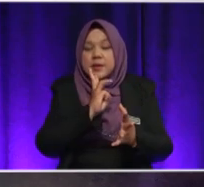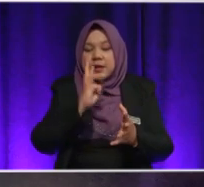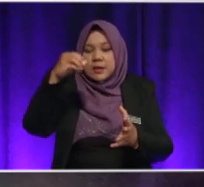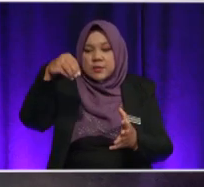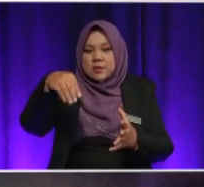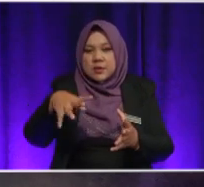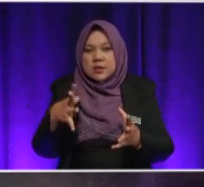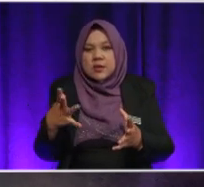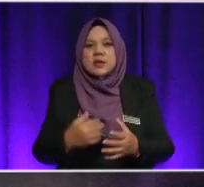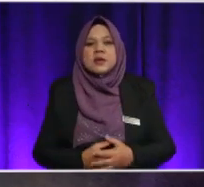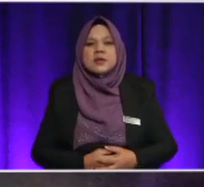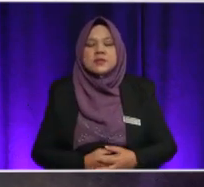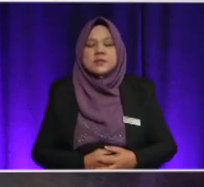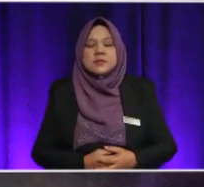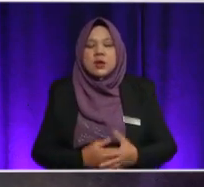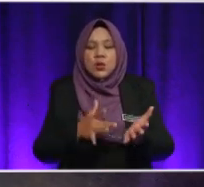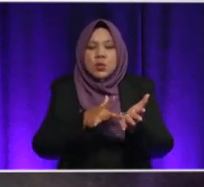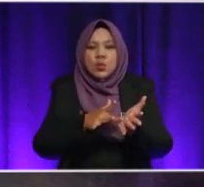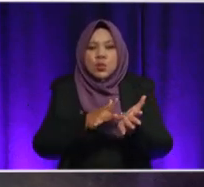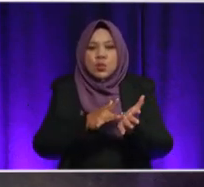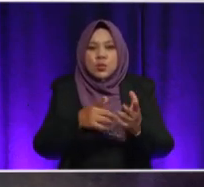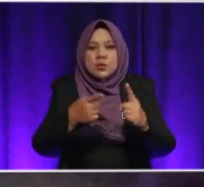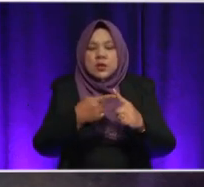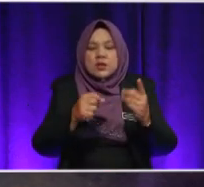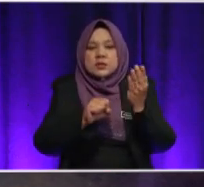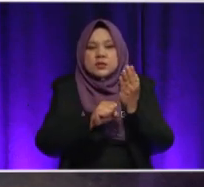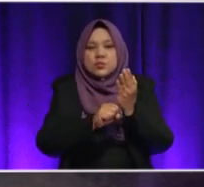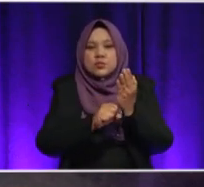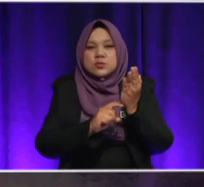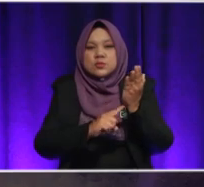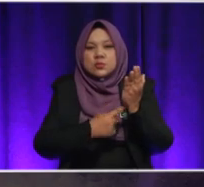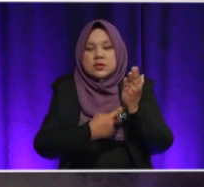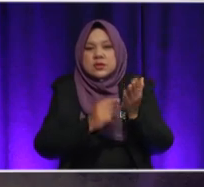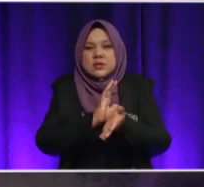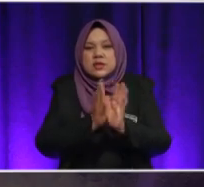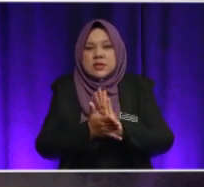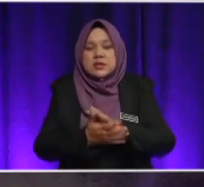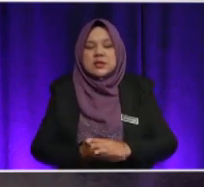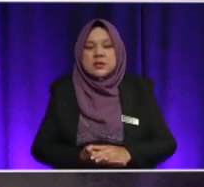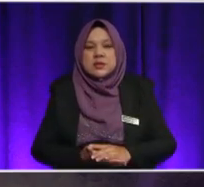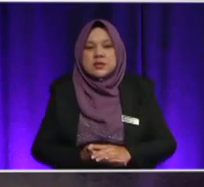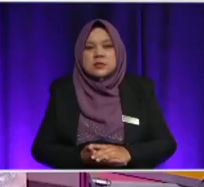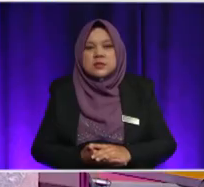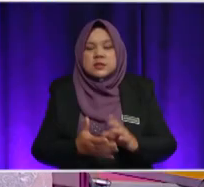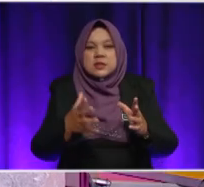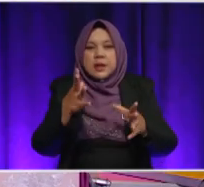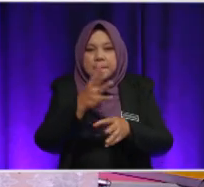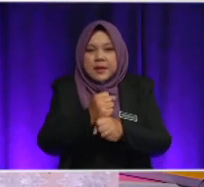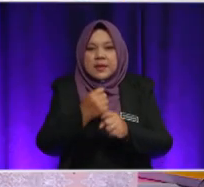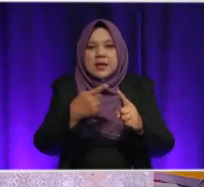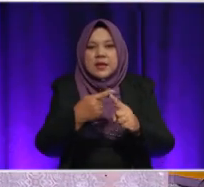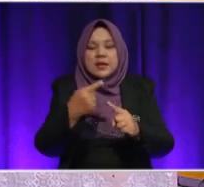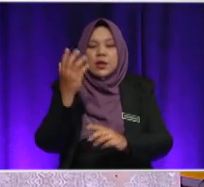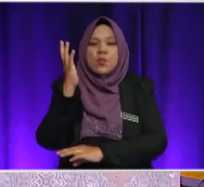yang seterusnya adalah obat daripada semua jadi cirinya pules semestinya diperoleh dari pada tumbuhan dan